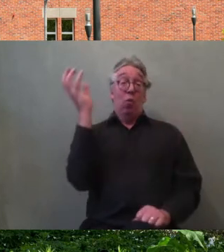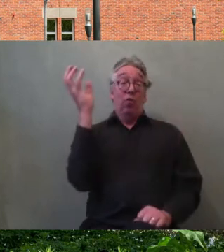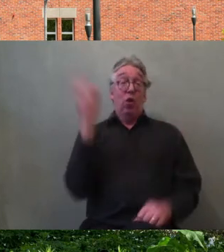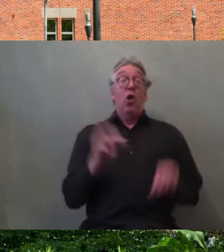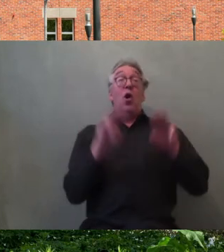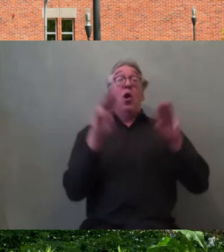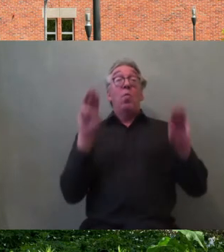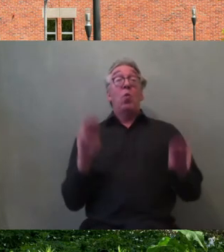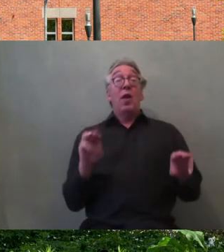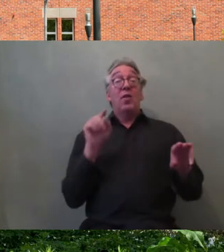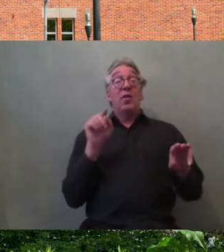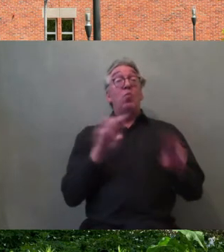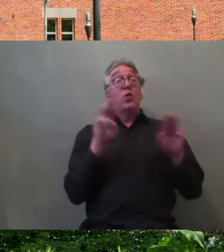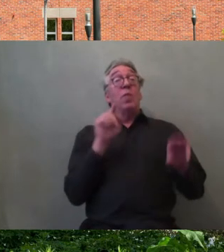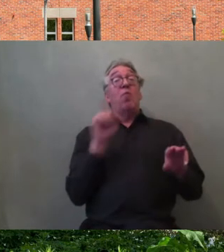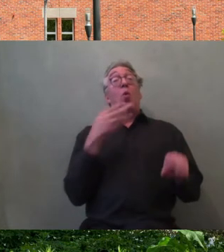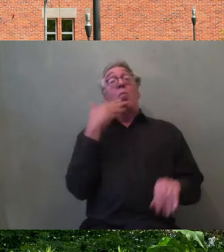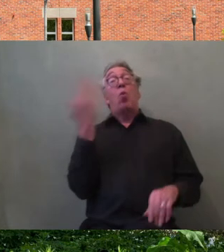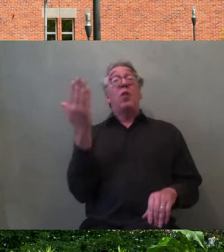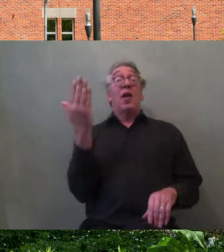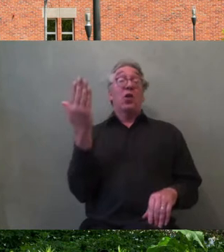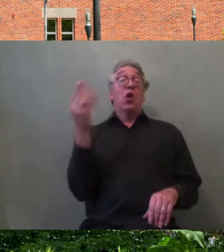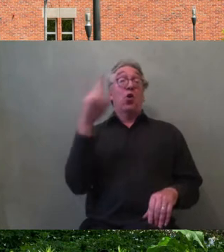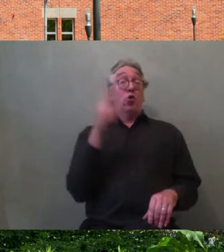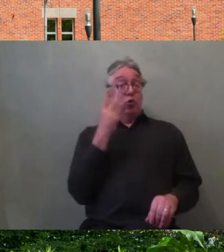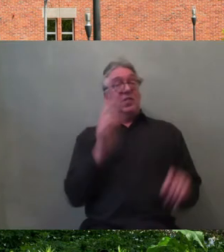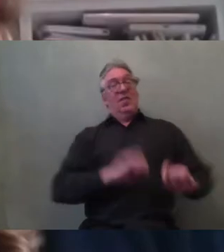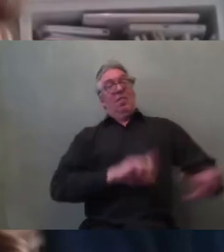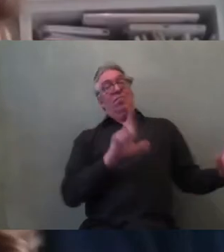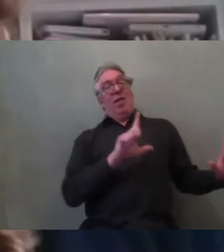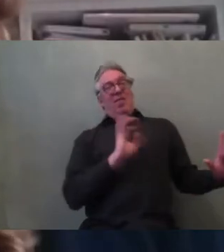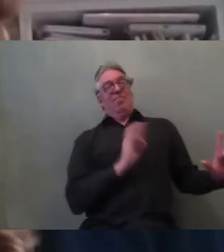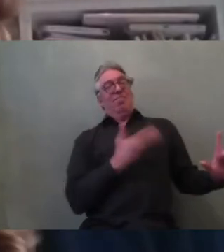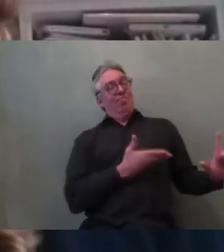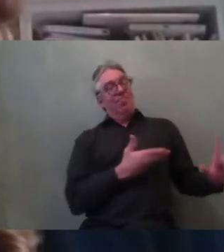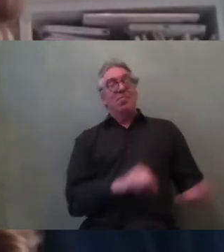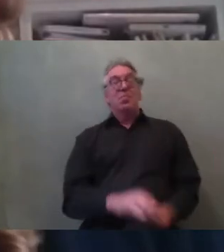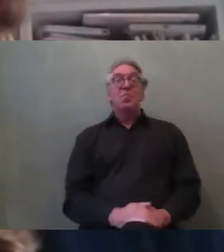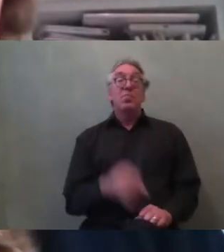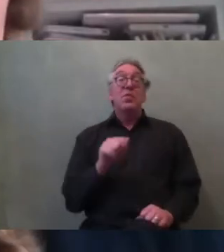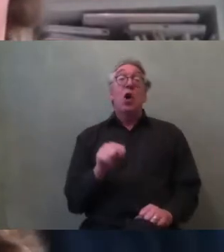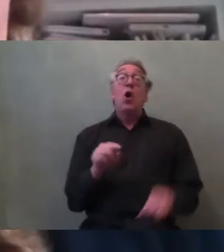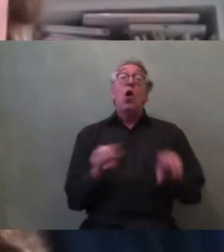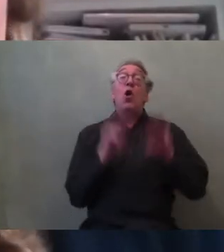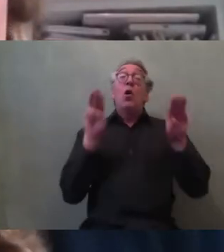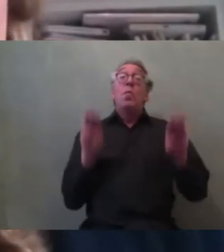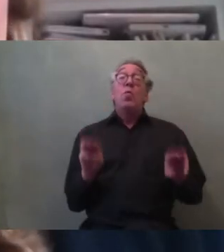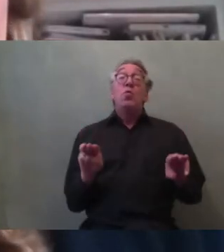kunst. Je ziet hem hier in beeld. Super fijn. Het is een museum dat zich vooral